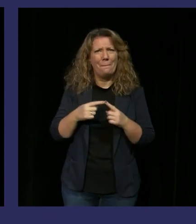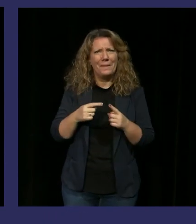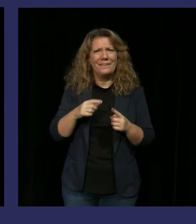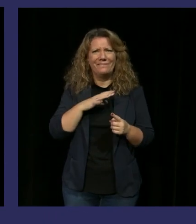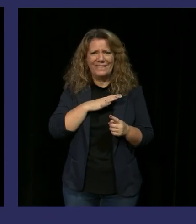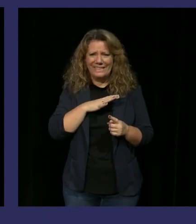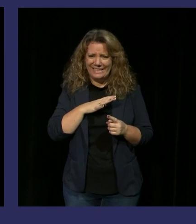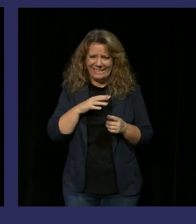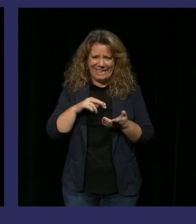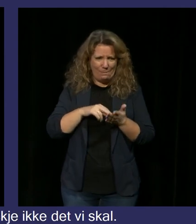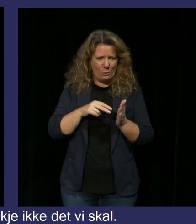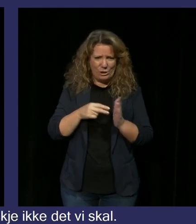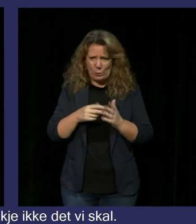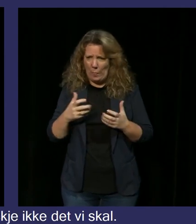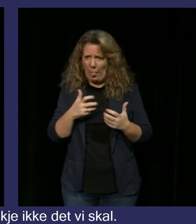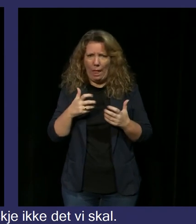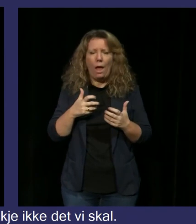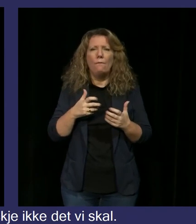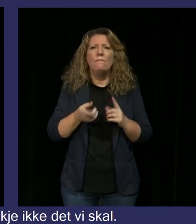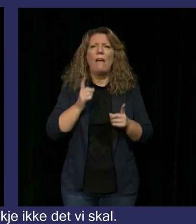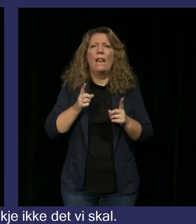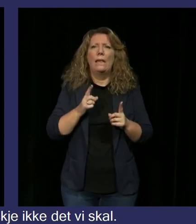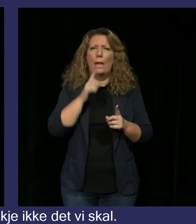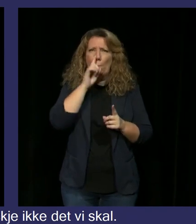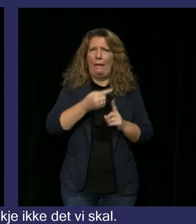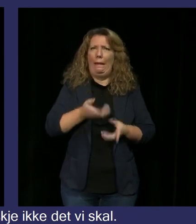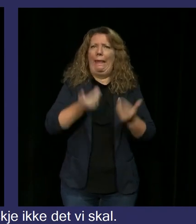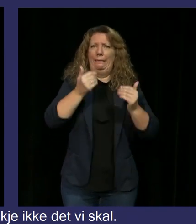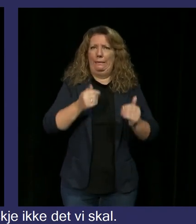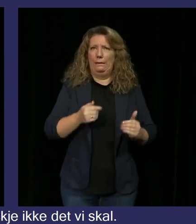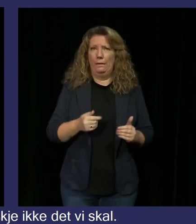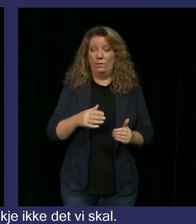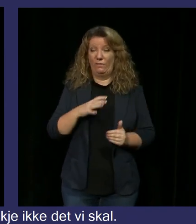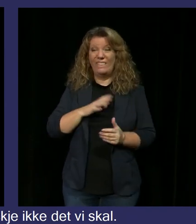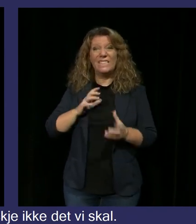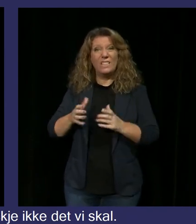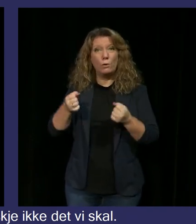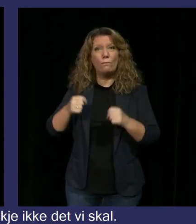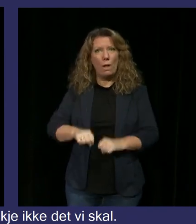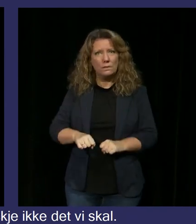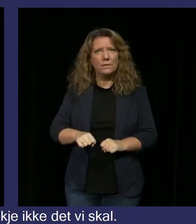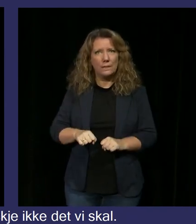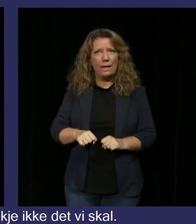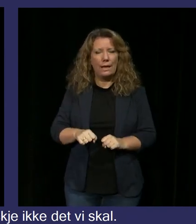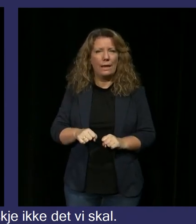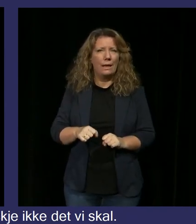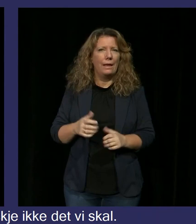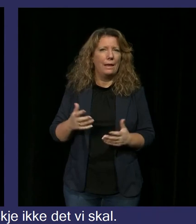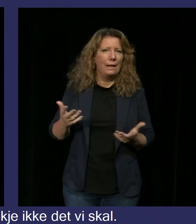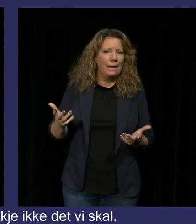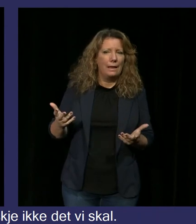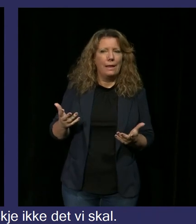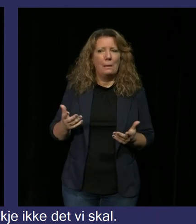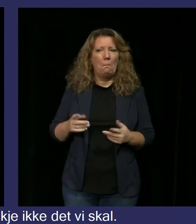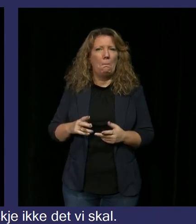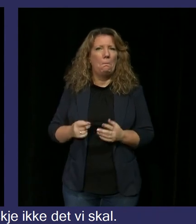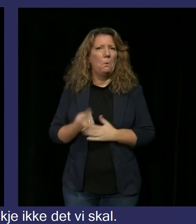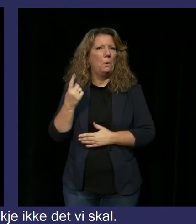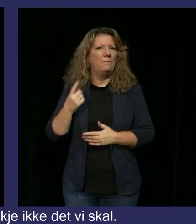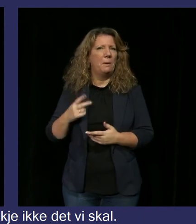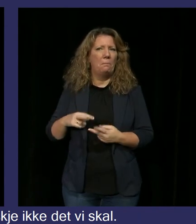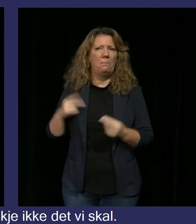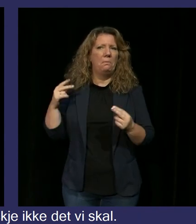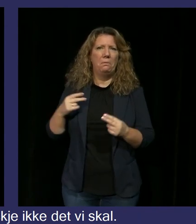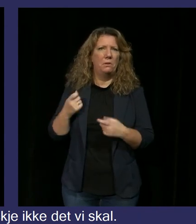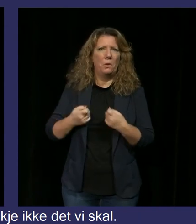velger vi det som enklest. Så blir det veldig vanskelig, så tar vi kanskje å ikke gjøre det vi skal. Og det